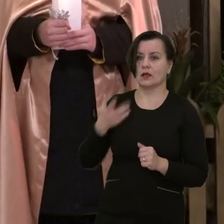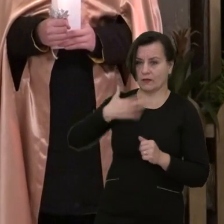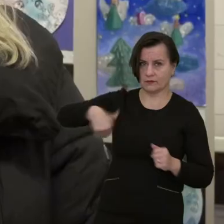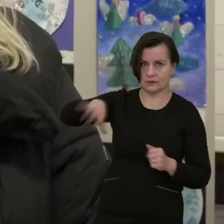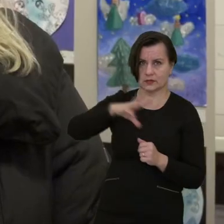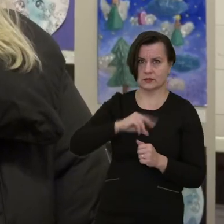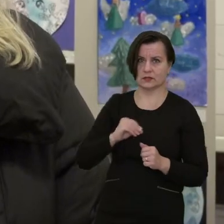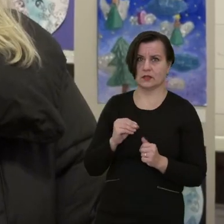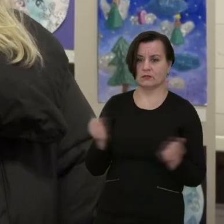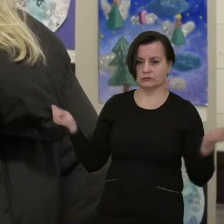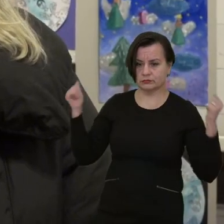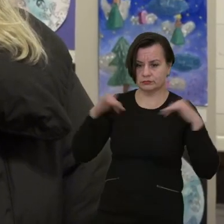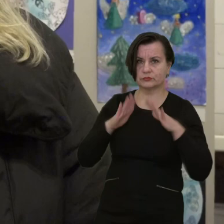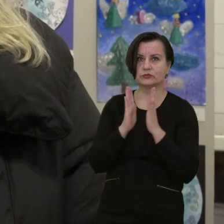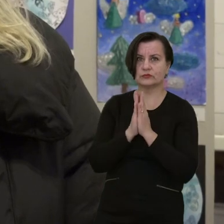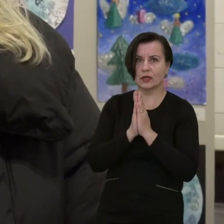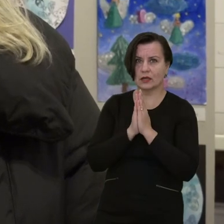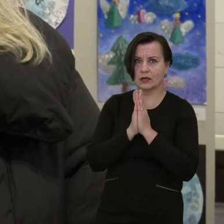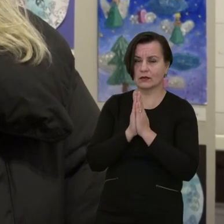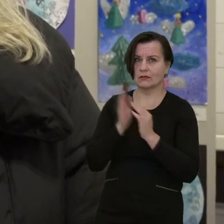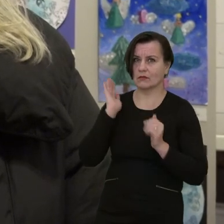susirinksime prie šventos maldos, kaip